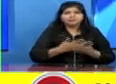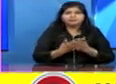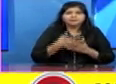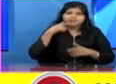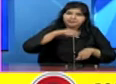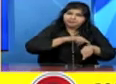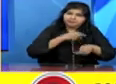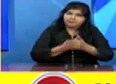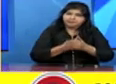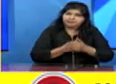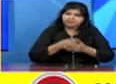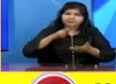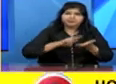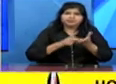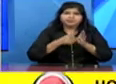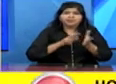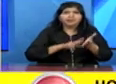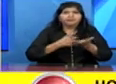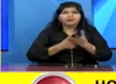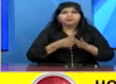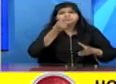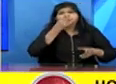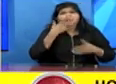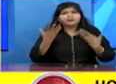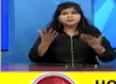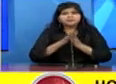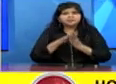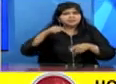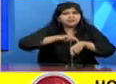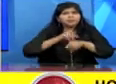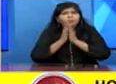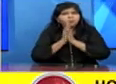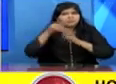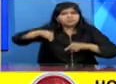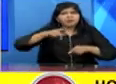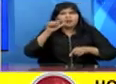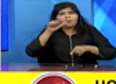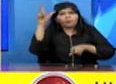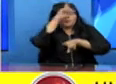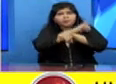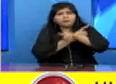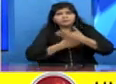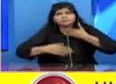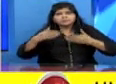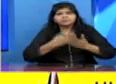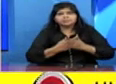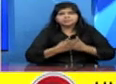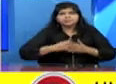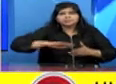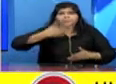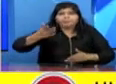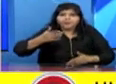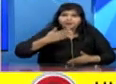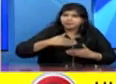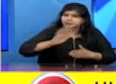परिस्थितियों में नवरात्रि का उपवास कैसे रखता हूँ। मैं आपको बता दूं, मैंने आपको बाहर निकलने के लिए